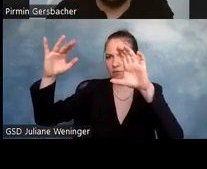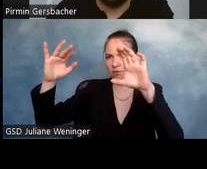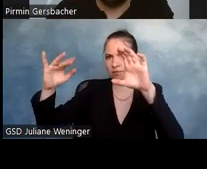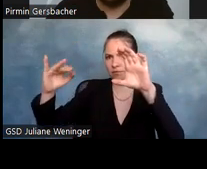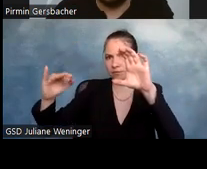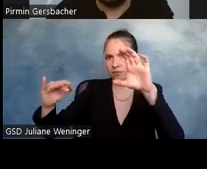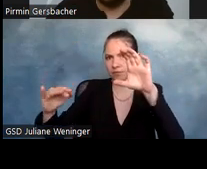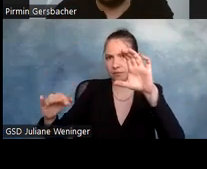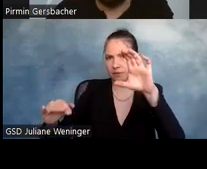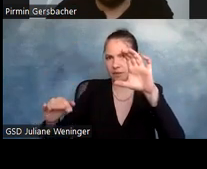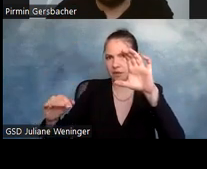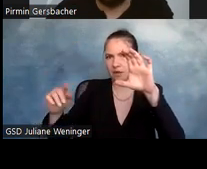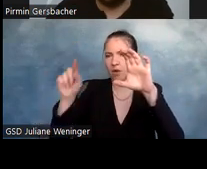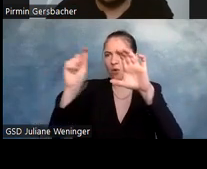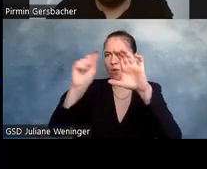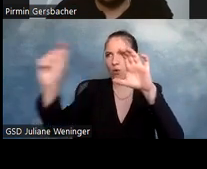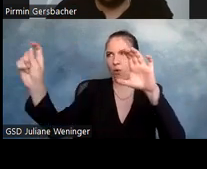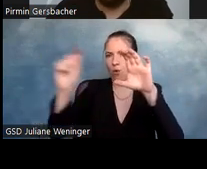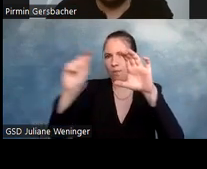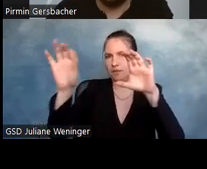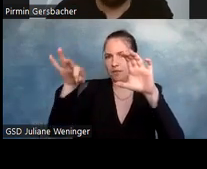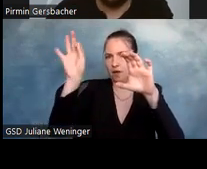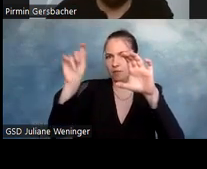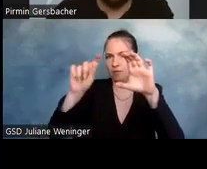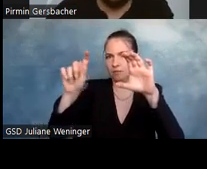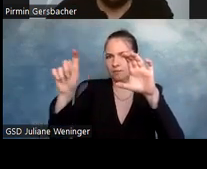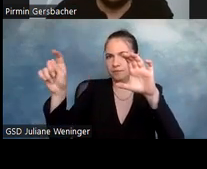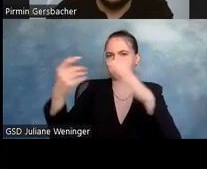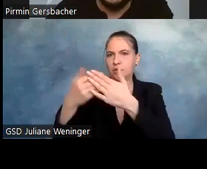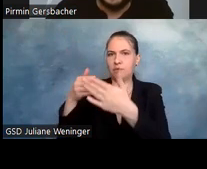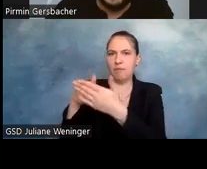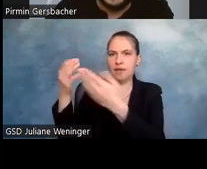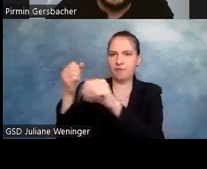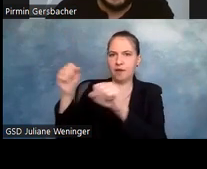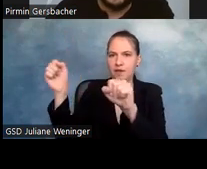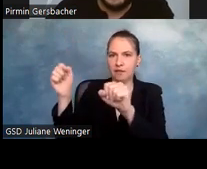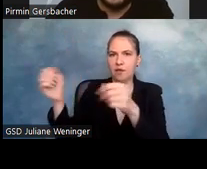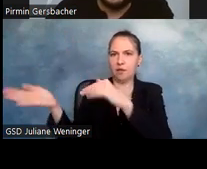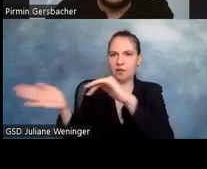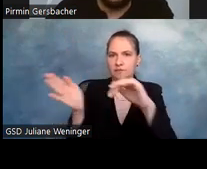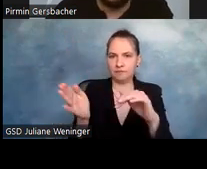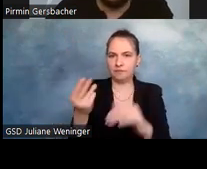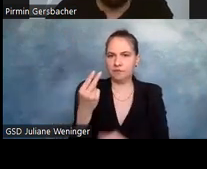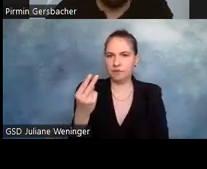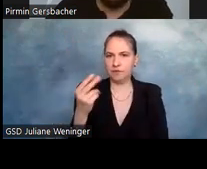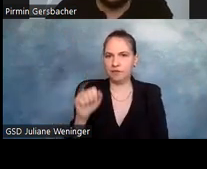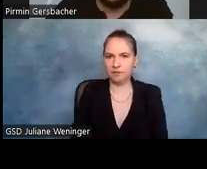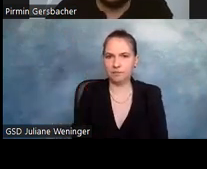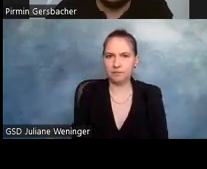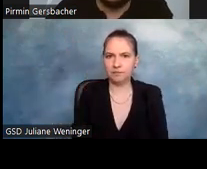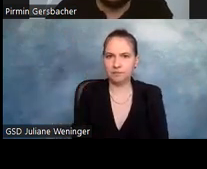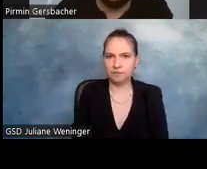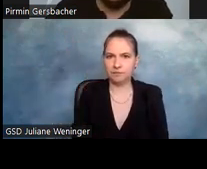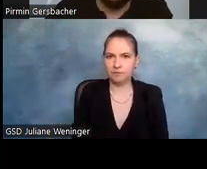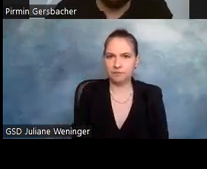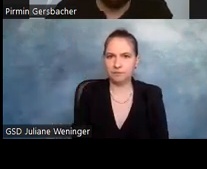Rand sind so verschiedene Auswahlpunkte und so drei Pfeile. Da steht Barrierefreiheit. Und dann kann man einfach mal simulieren, wie dann die